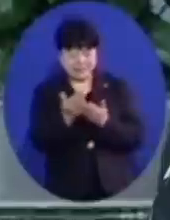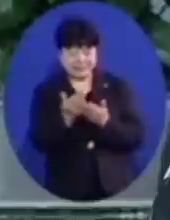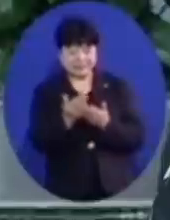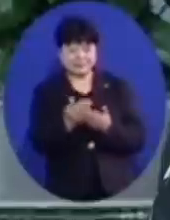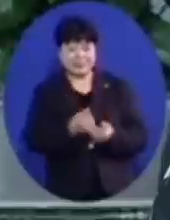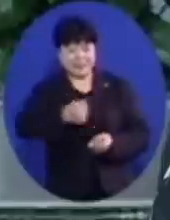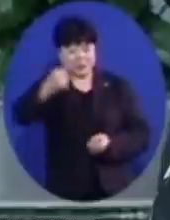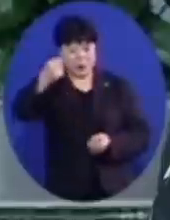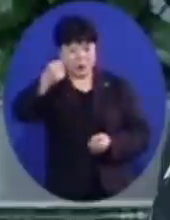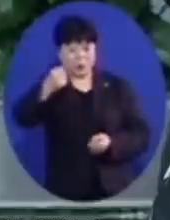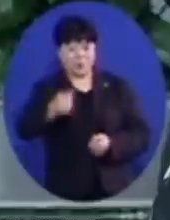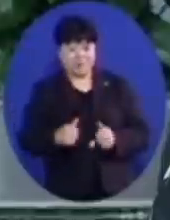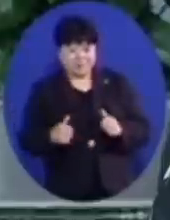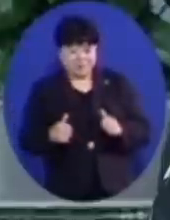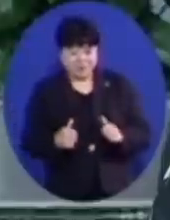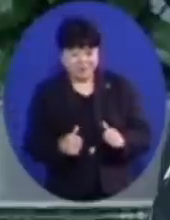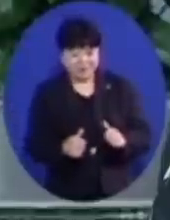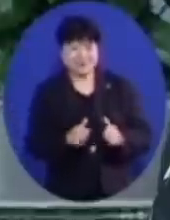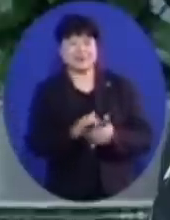허리에 가면